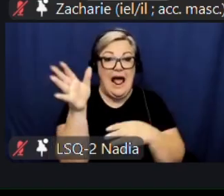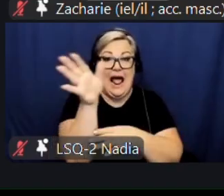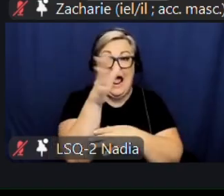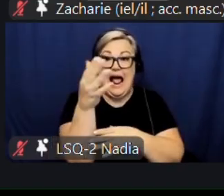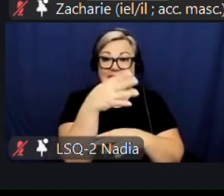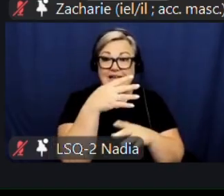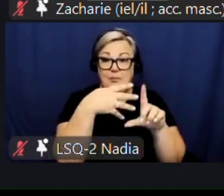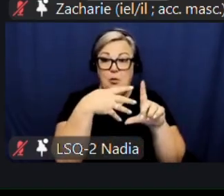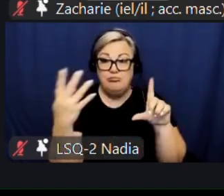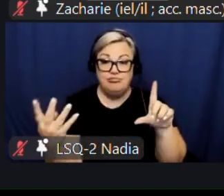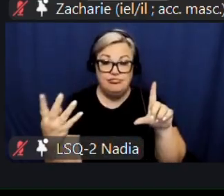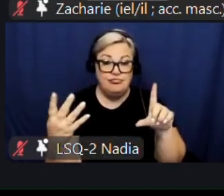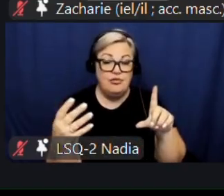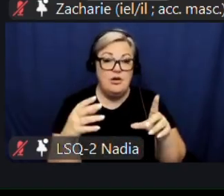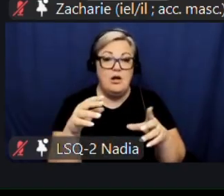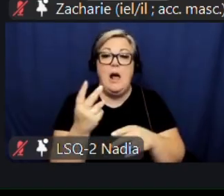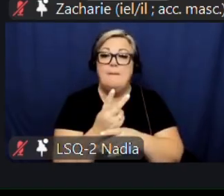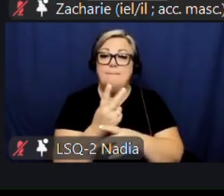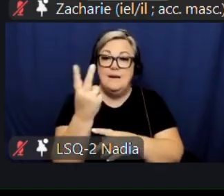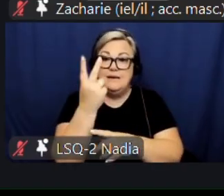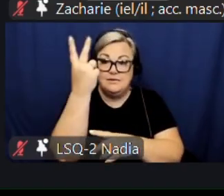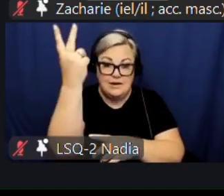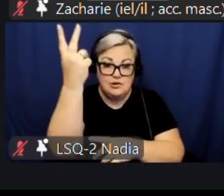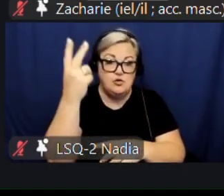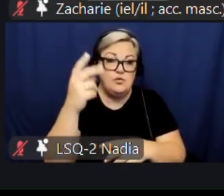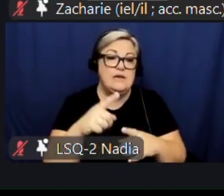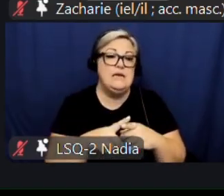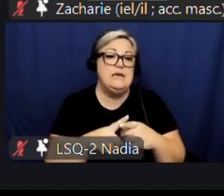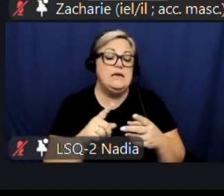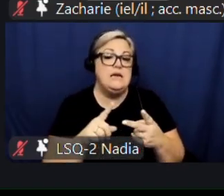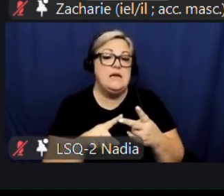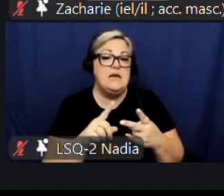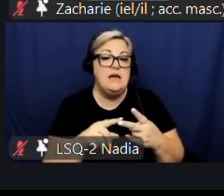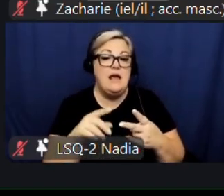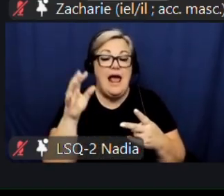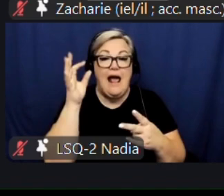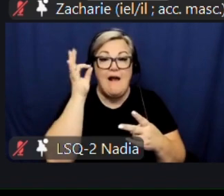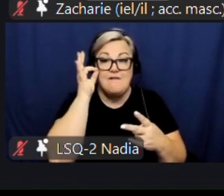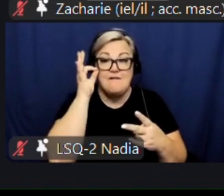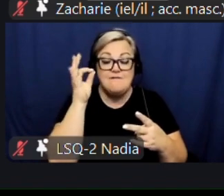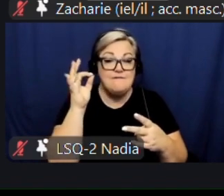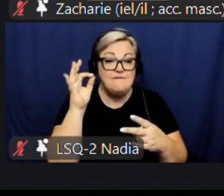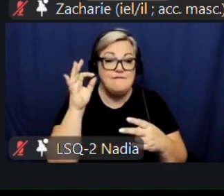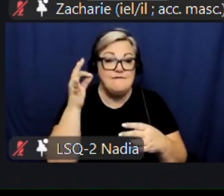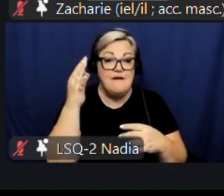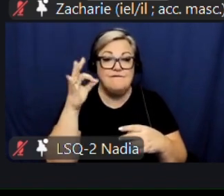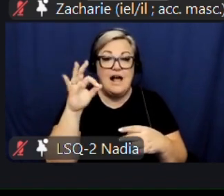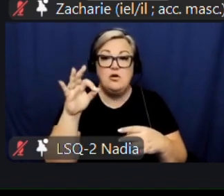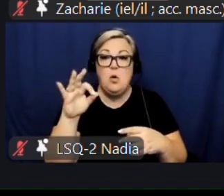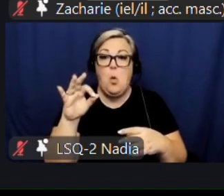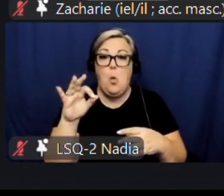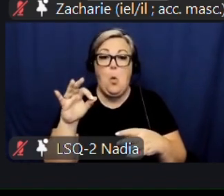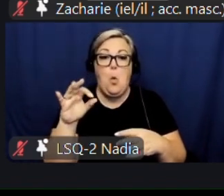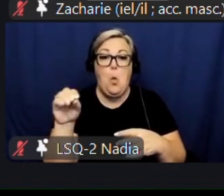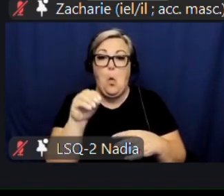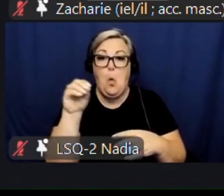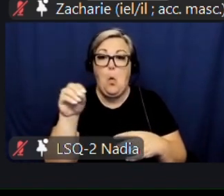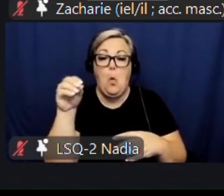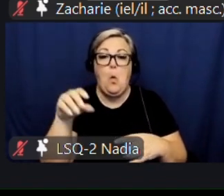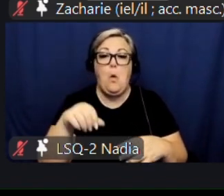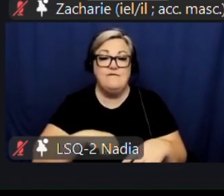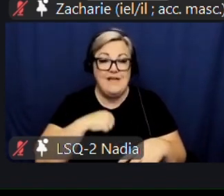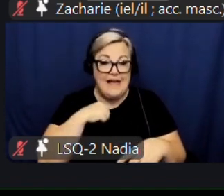la bispiritualité, le drapeau de la fierté progressiste, le drapeau de la franco-fierté, qu'on aime particulièrement. Tout ça,